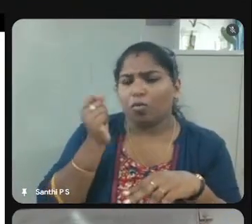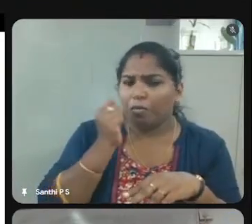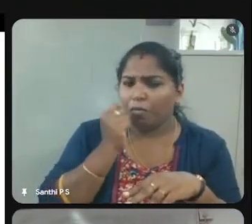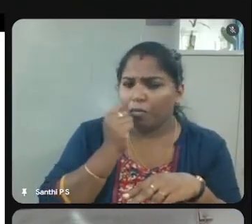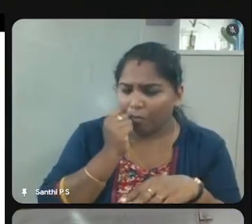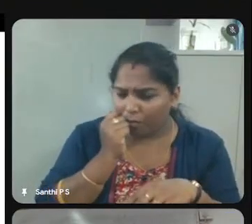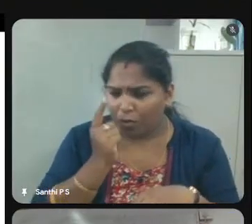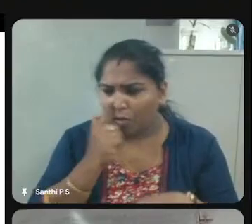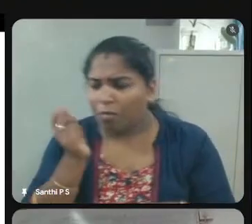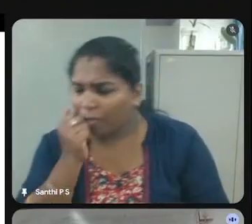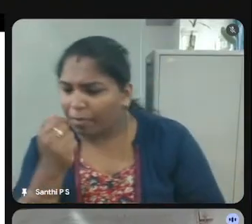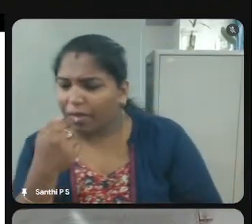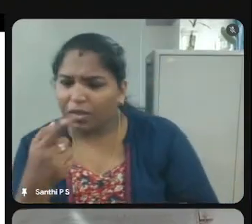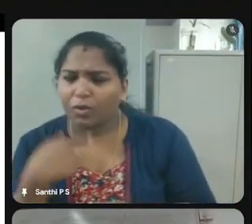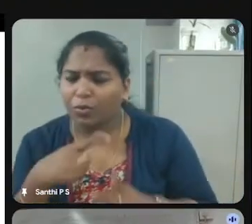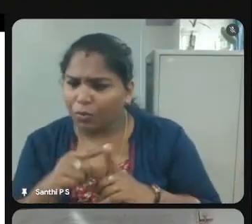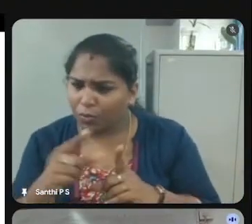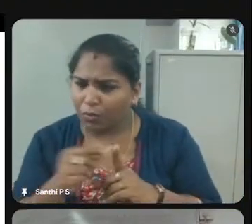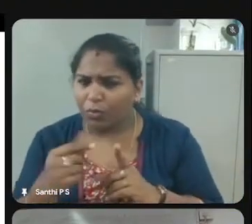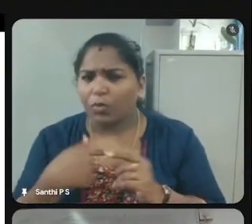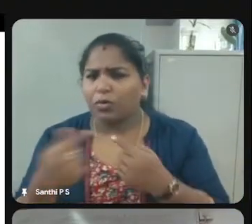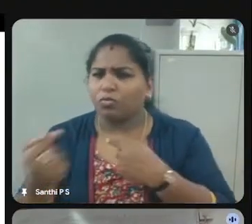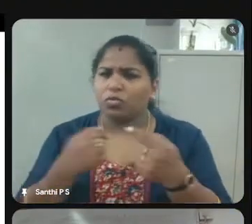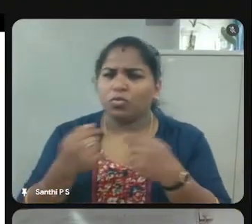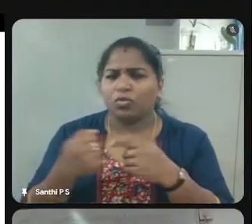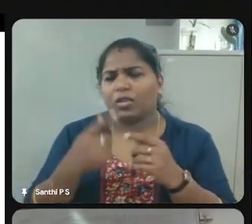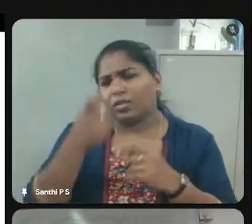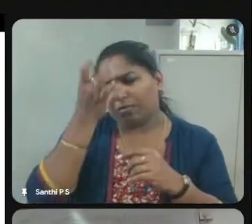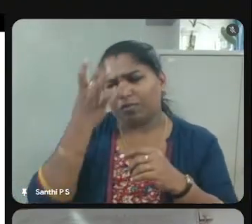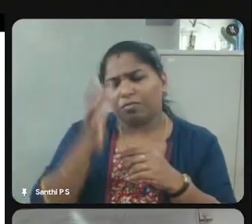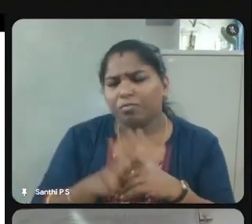ഇതെല്ലാം ചെയ്യുന്നത്. അങ്ങനെ തിരിച്ചെന്നോട് ചിലപ്പോ ദേഷ്യം.